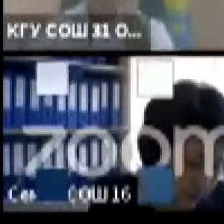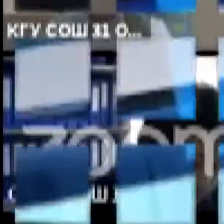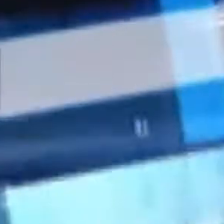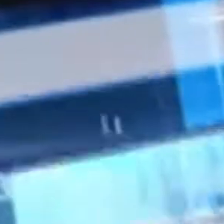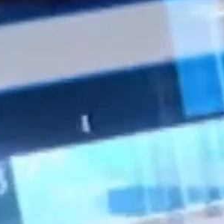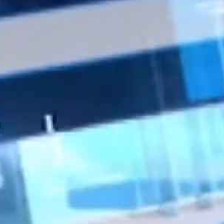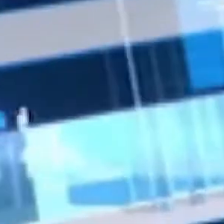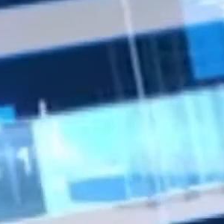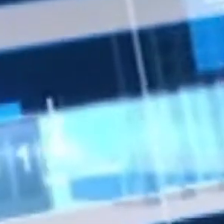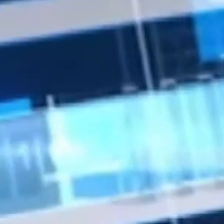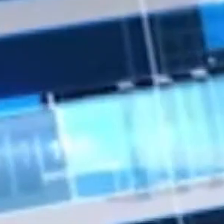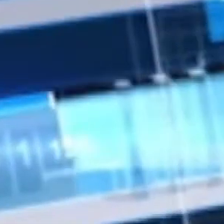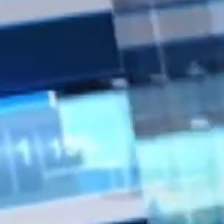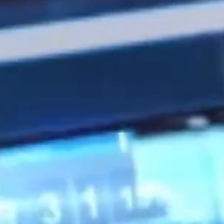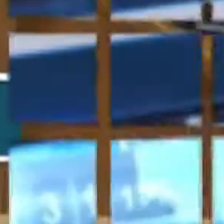ұйымдастырылды.